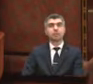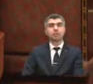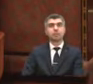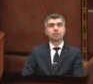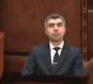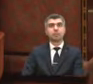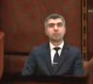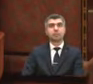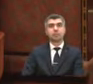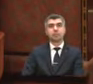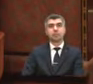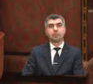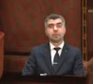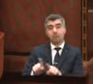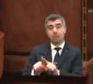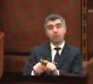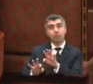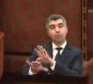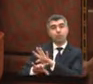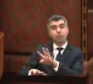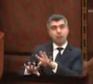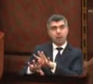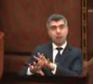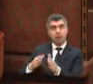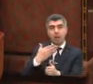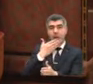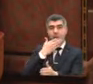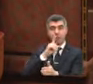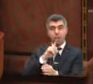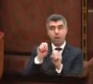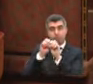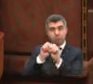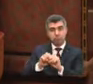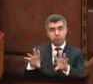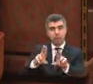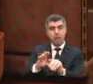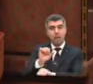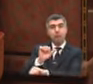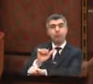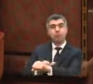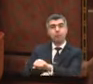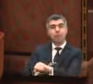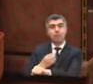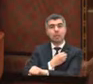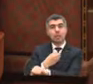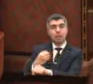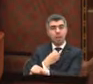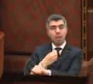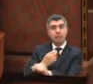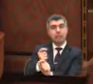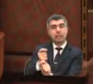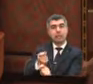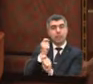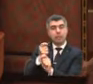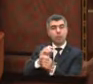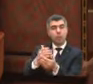فقط الاجتماعي، بانه الحمد لله كاين تعميم التغطيه الاجتماعيه والصحيه، كاين تعميم التامين الصحي على حوادث